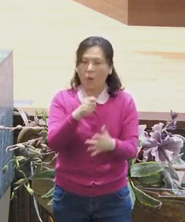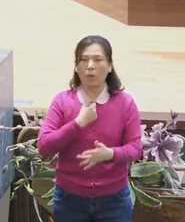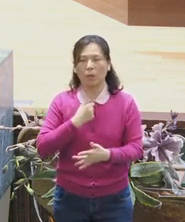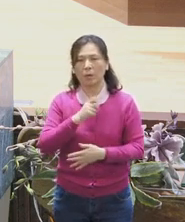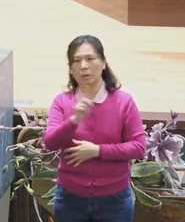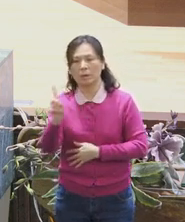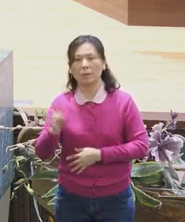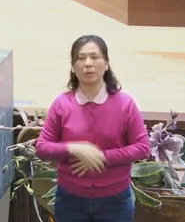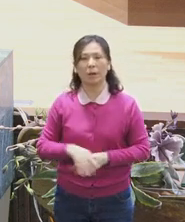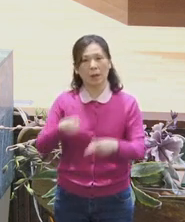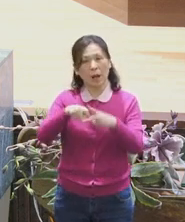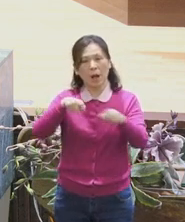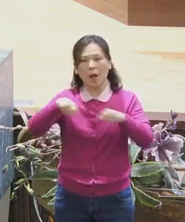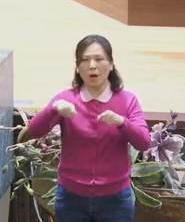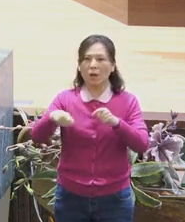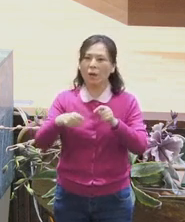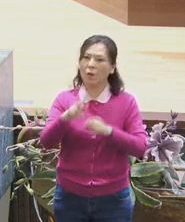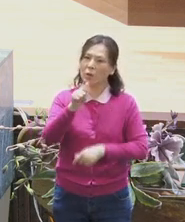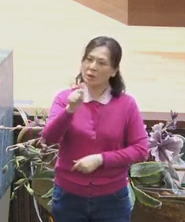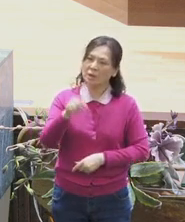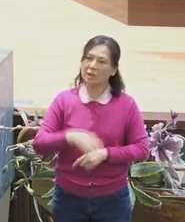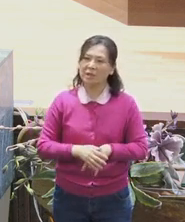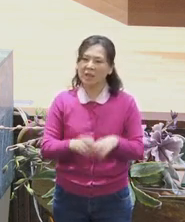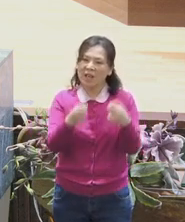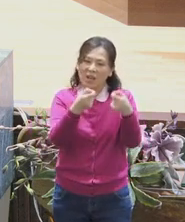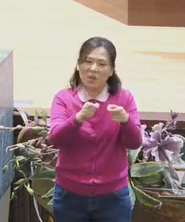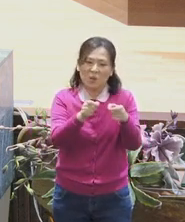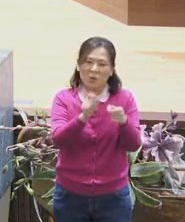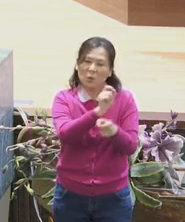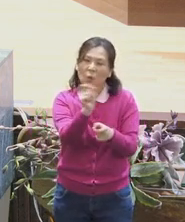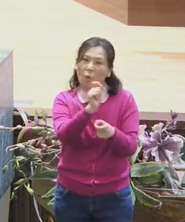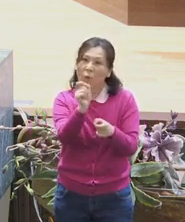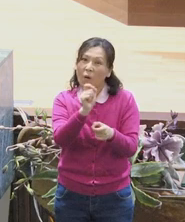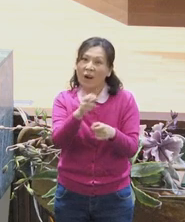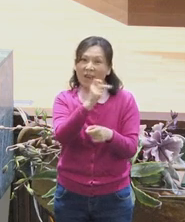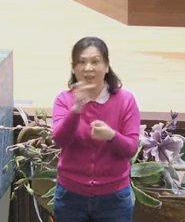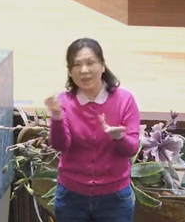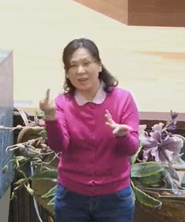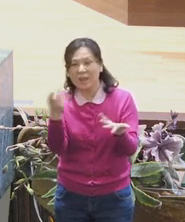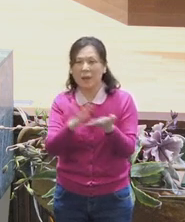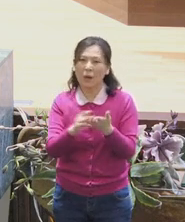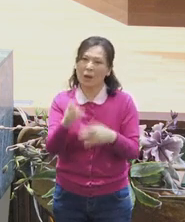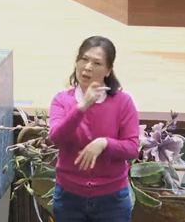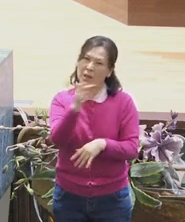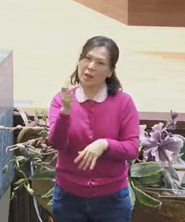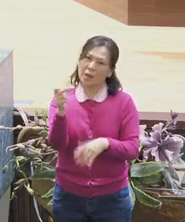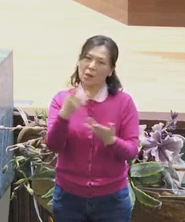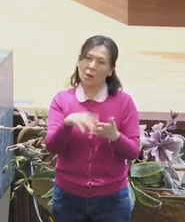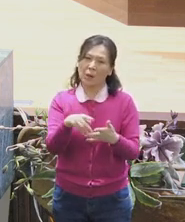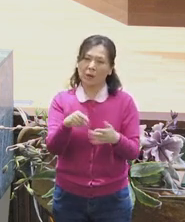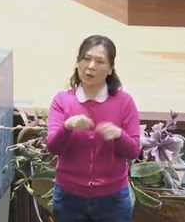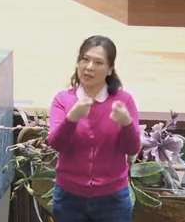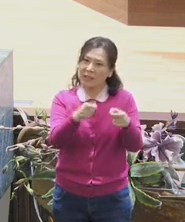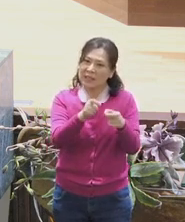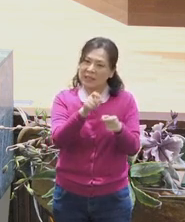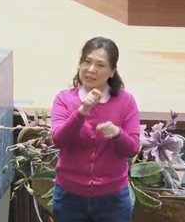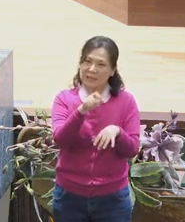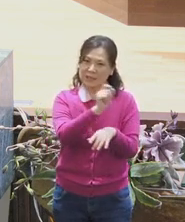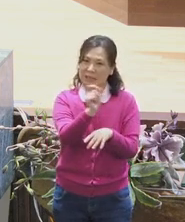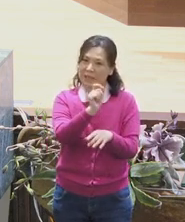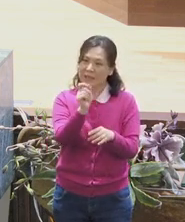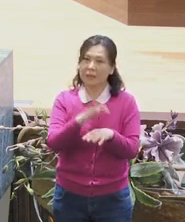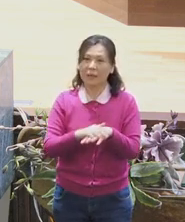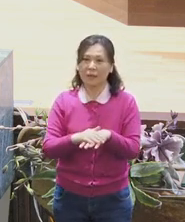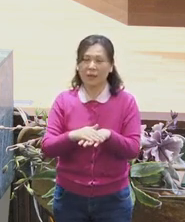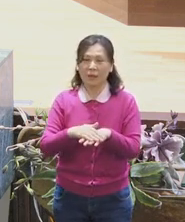很多那个缩写、简写 acronym， 对不对？就是都用英文，然后那个首字，然后就